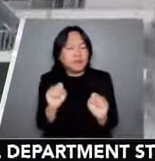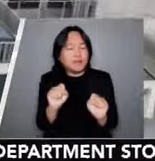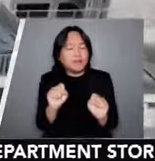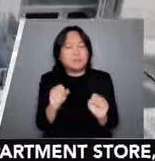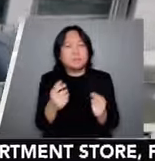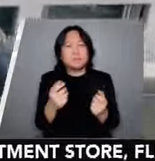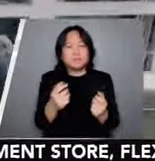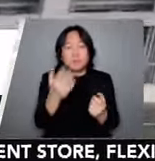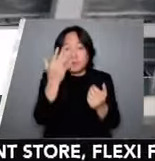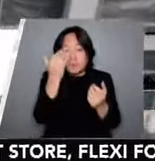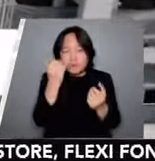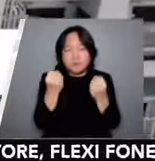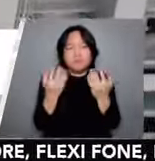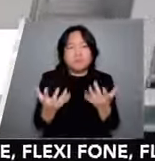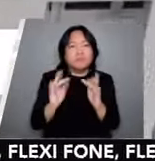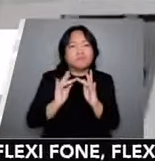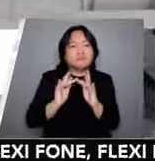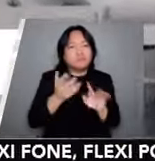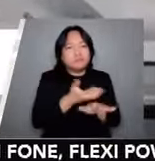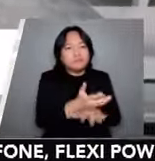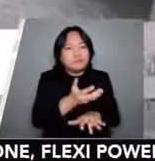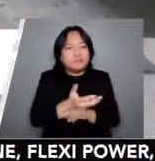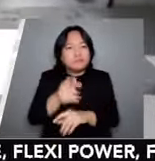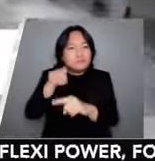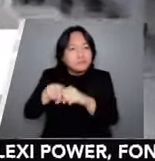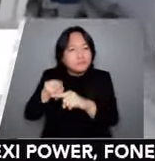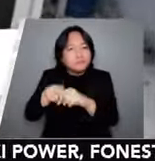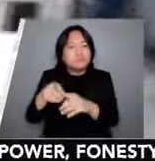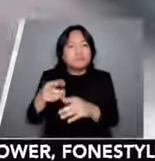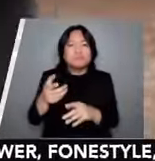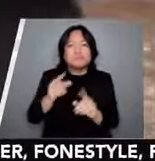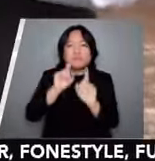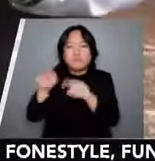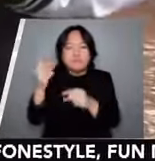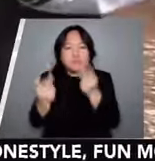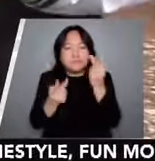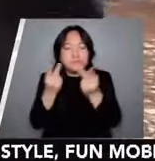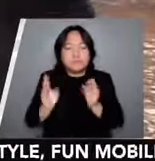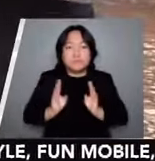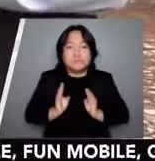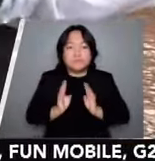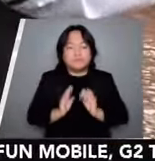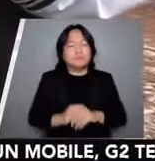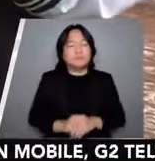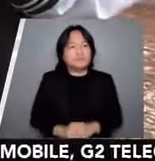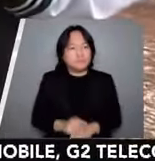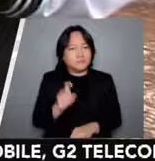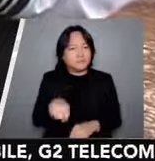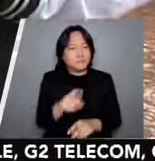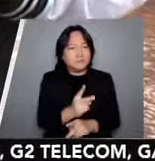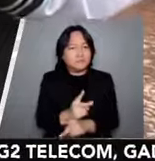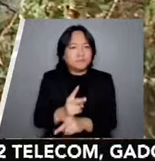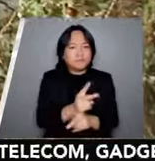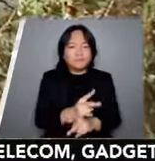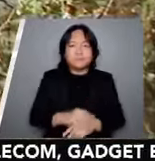accommodation establishments sa aming website. That is Baguio Visita. Ito ang unang balita sa Baguio City. Sanima